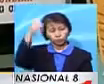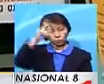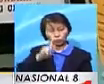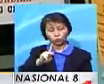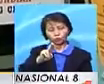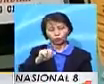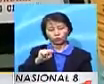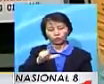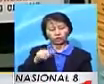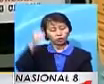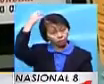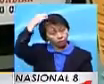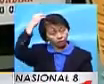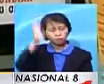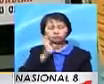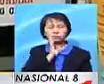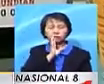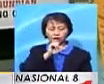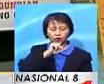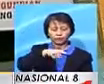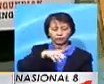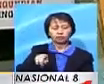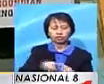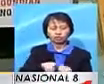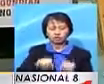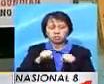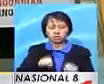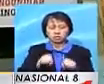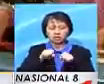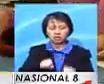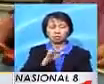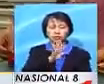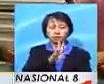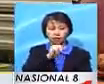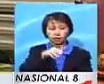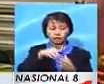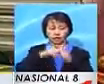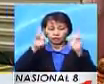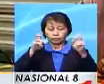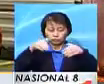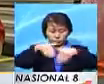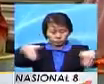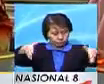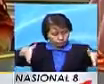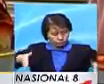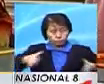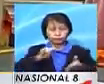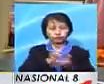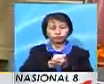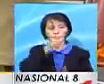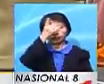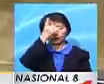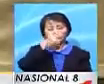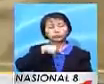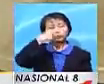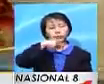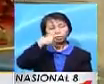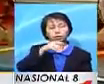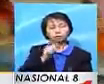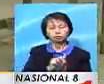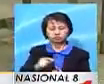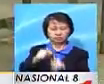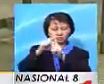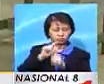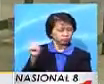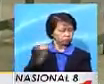Imran Hizam Ibrahim yang mendakwa SPR adalah kuda tunggangan Barisan Nasional BN di dalam isu persempadanan tersebut. Dato' Azalina berkata kenyataan